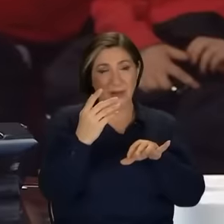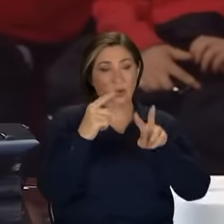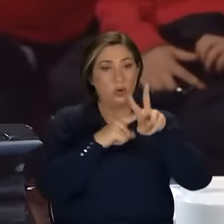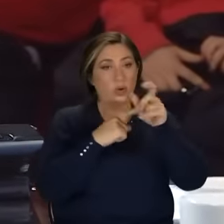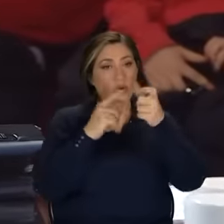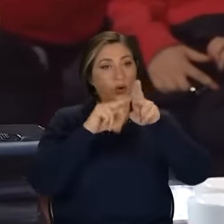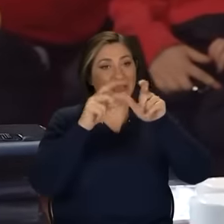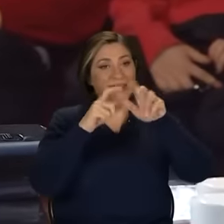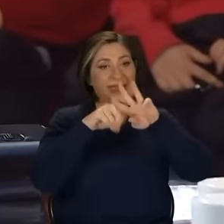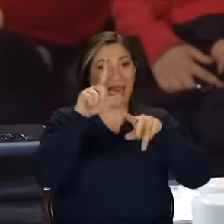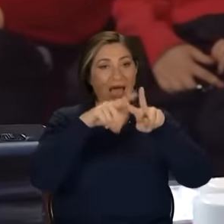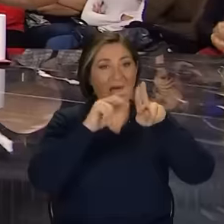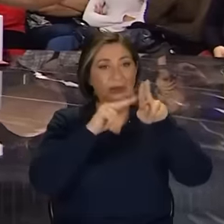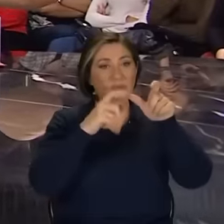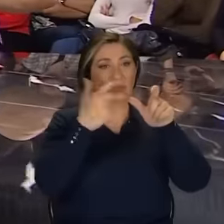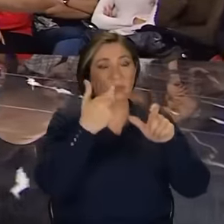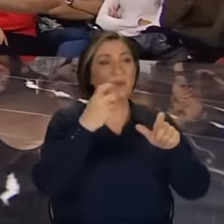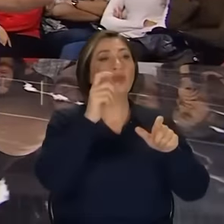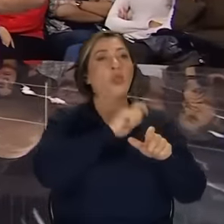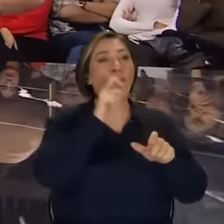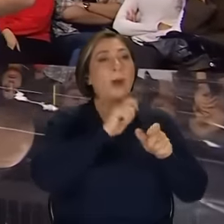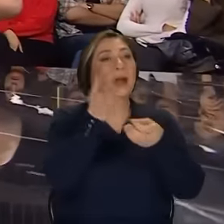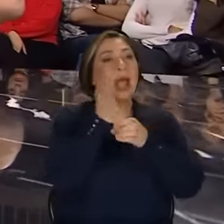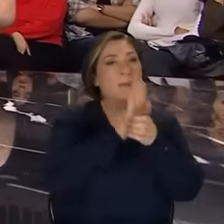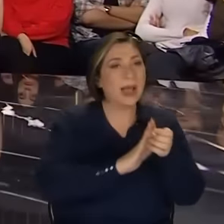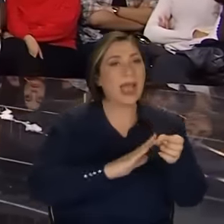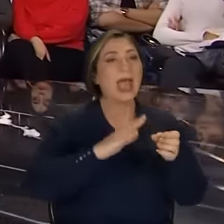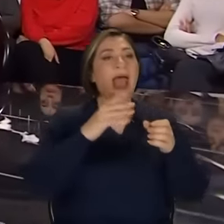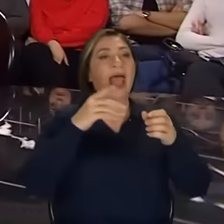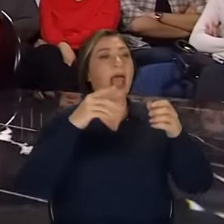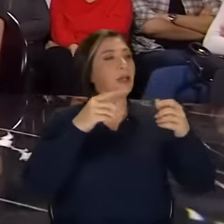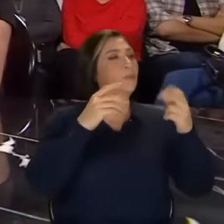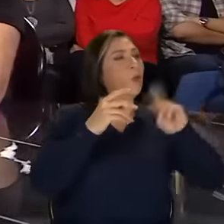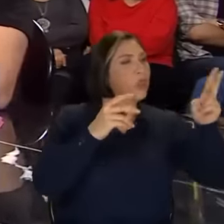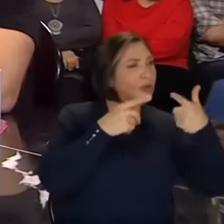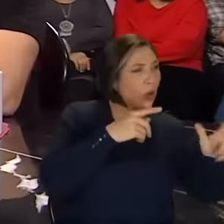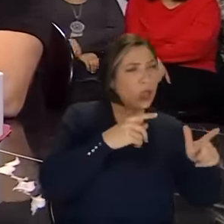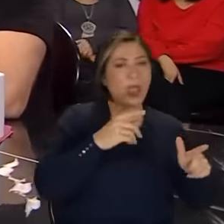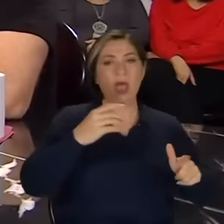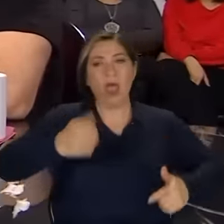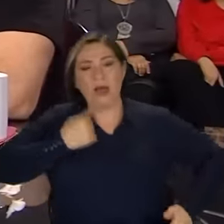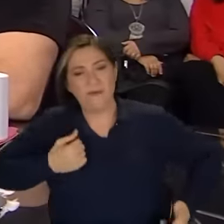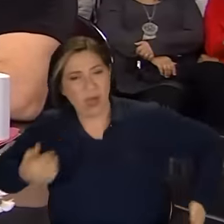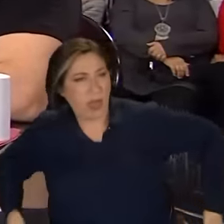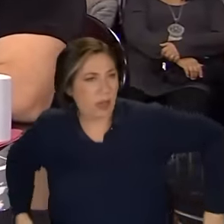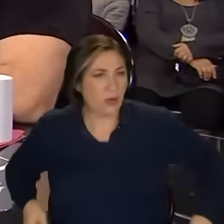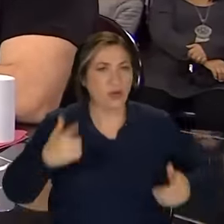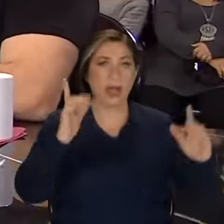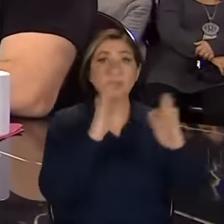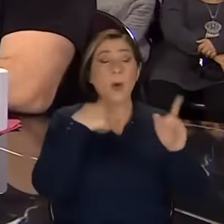Yüksel Aksu. Evet. Hatırlar mısınız? Dondurmam Gaymak. Evet, tabii işte ki. İşte Entelköy, Efeköy'e karşı. Onun bir stili vardı. Hmm. Ben o